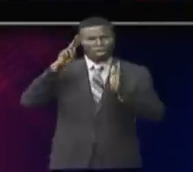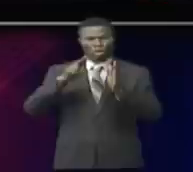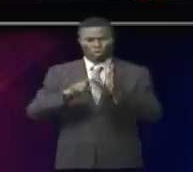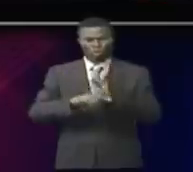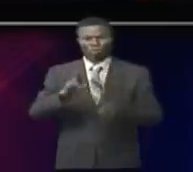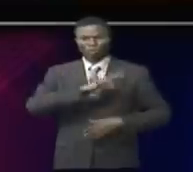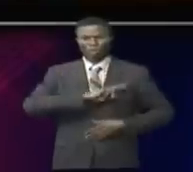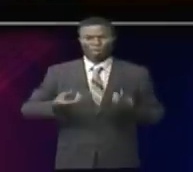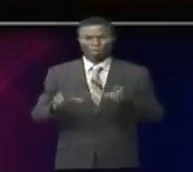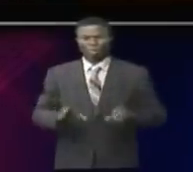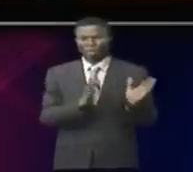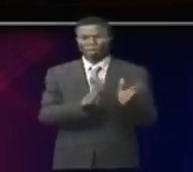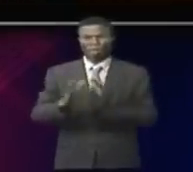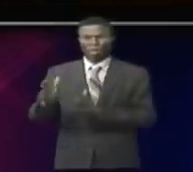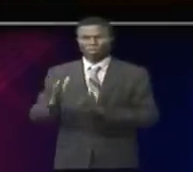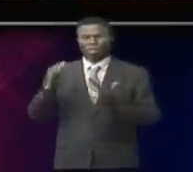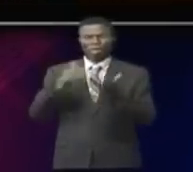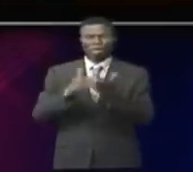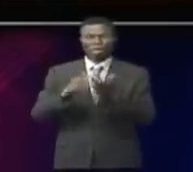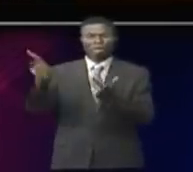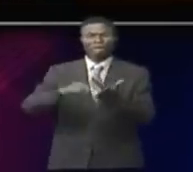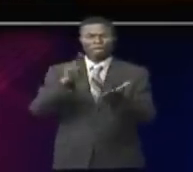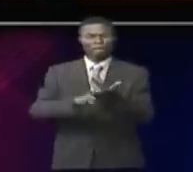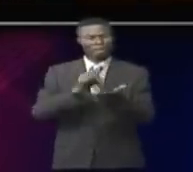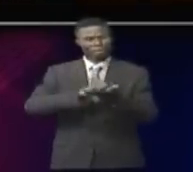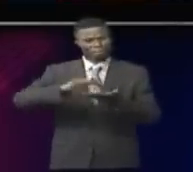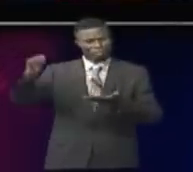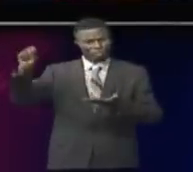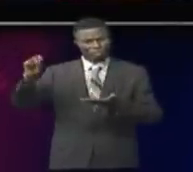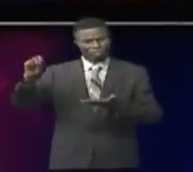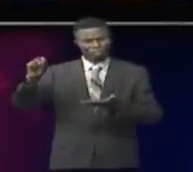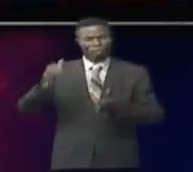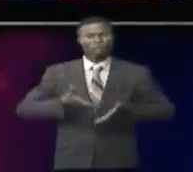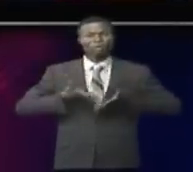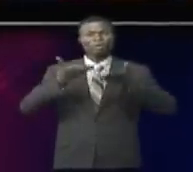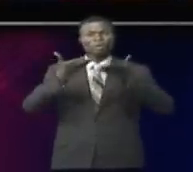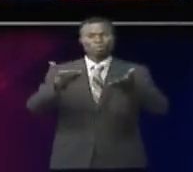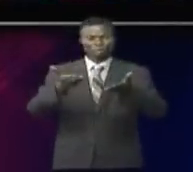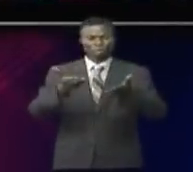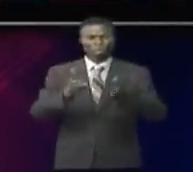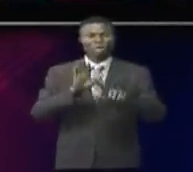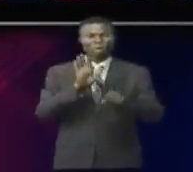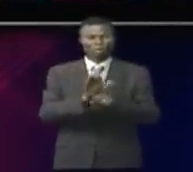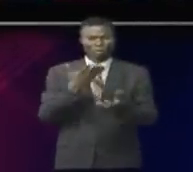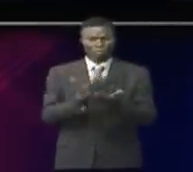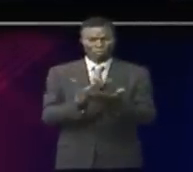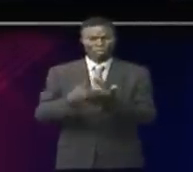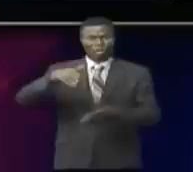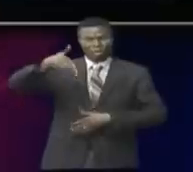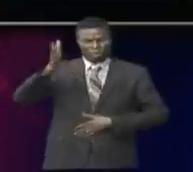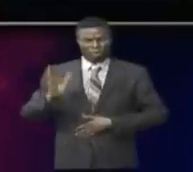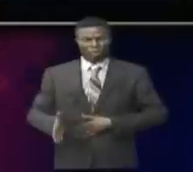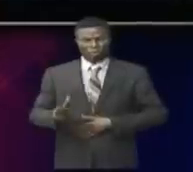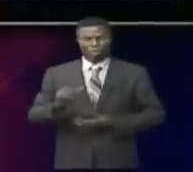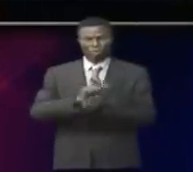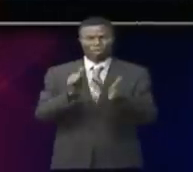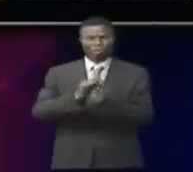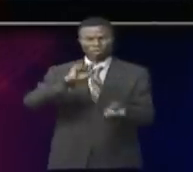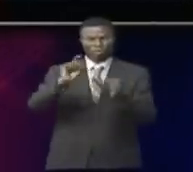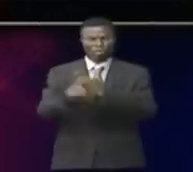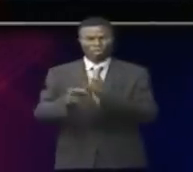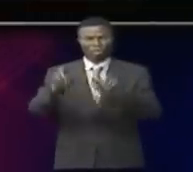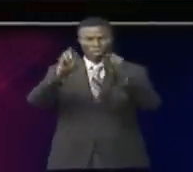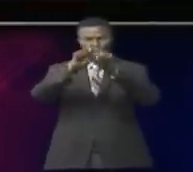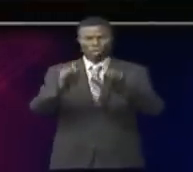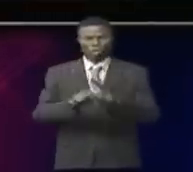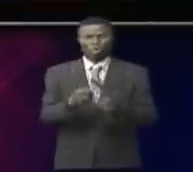République envisage la suppression des taxes et autres tarifs. Des propositions sont attendues des experts sur la rationalisation des structures de